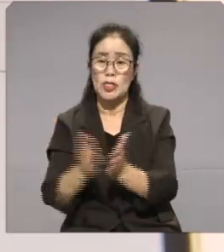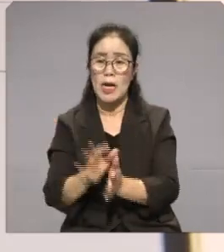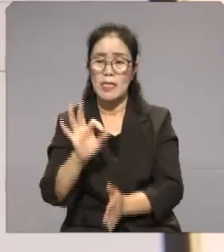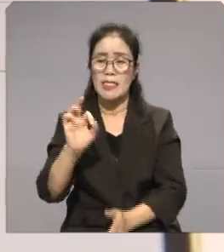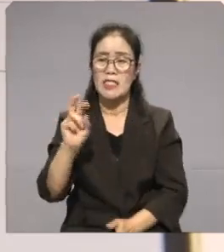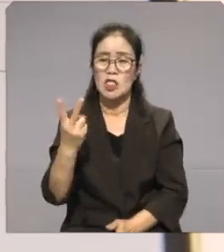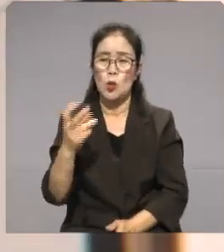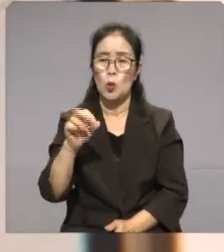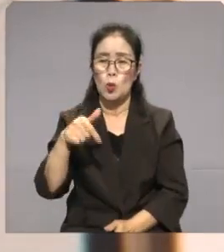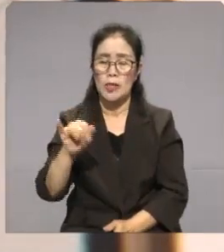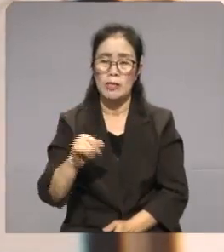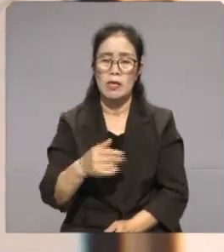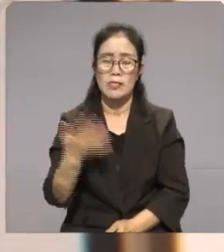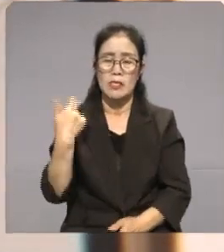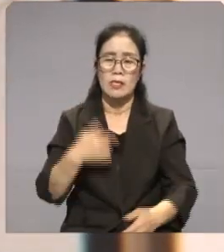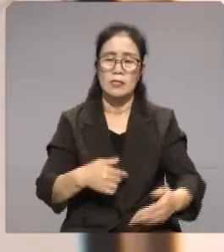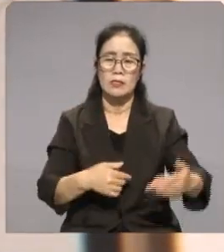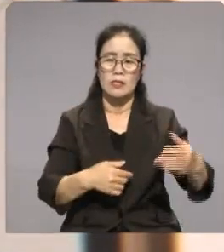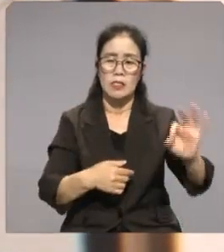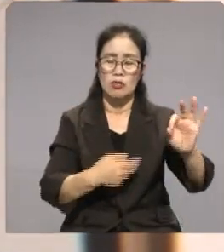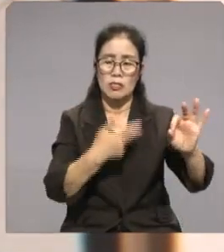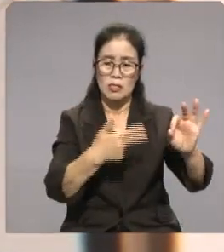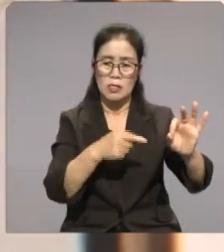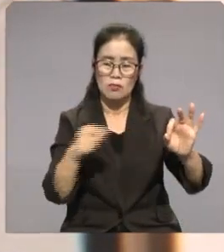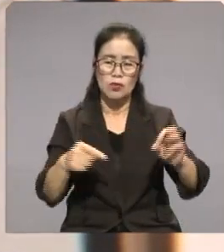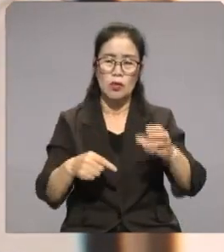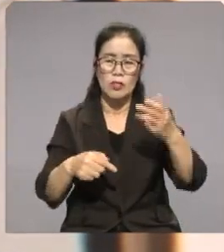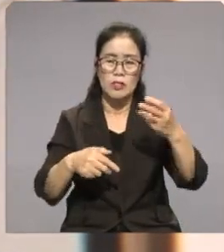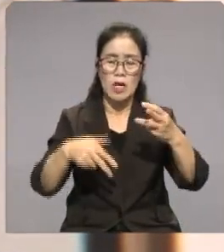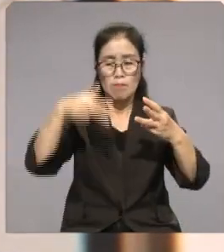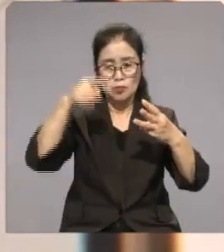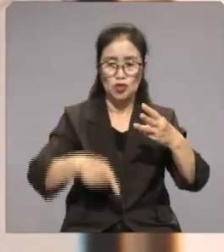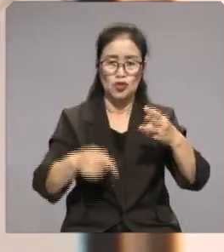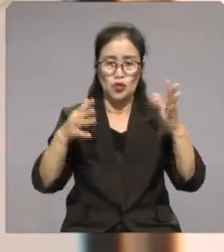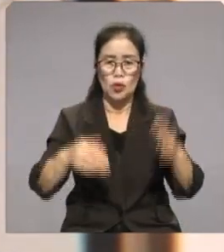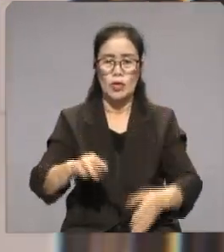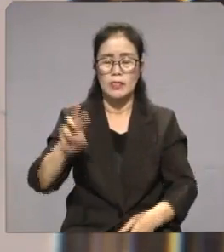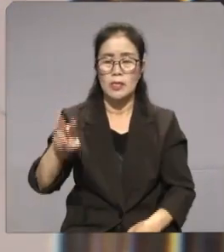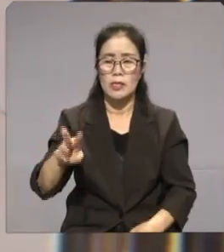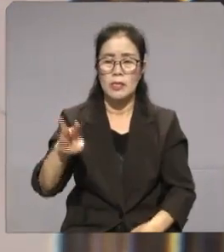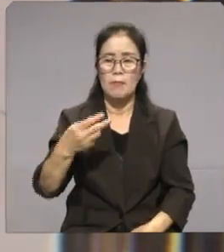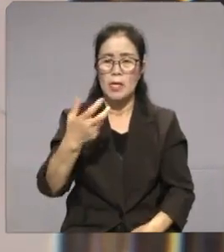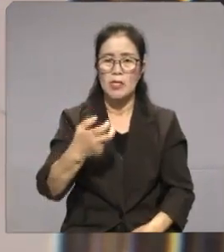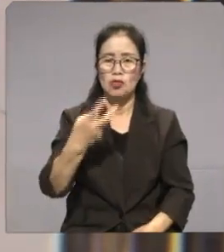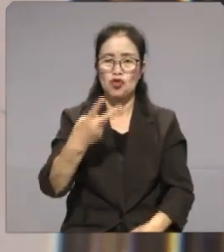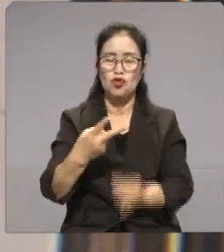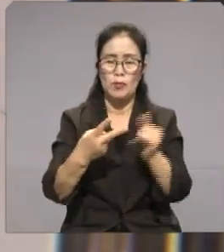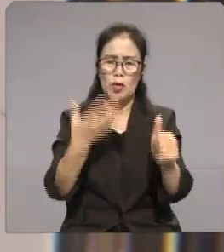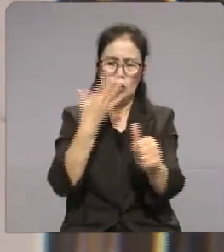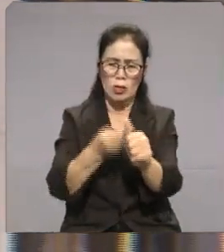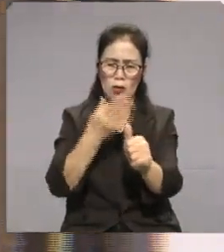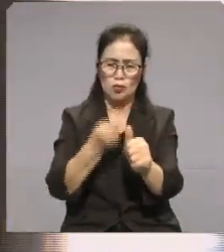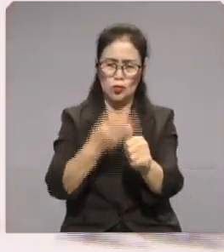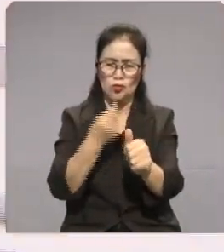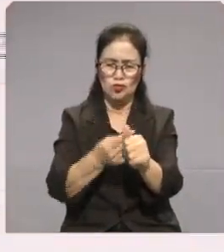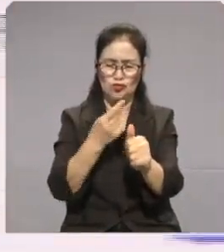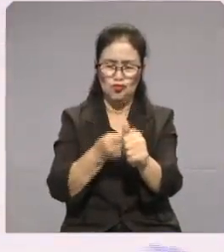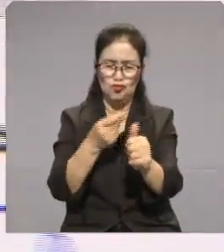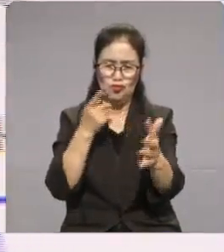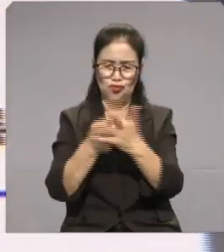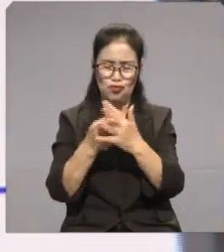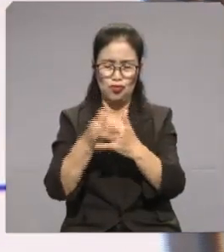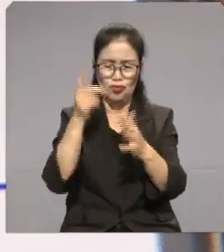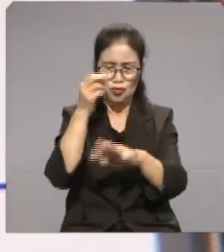의원은 지난 7일부터 3주간 인천 시민 31은 두명에게 5G 다운로드 속도 특정 결과를